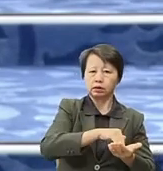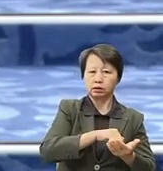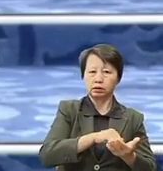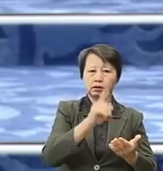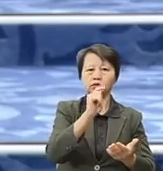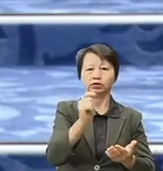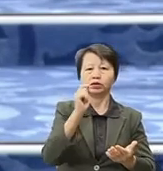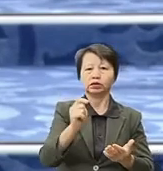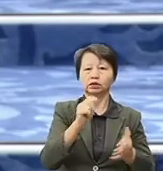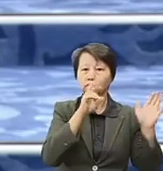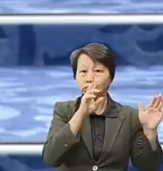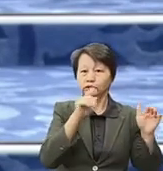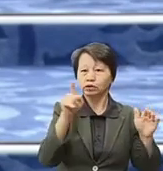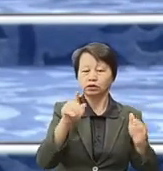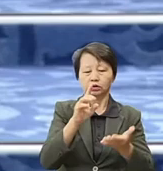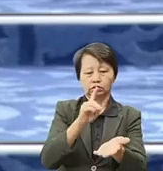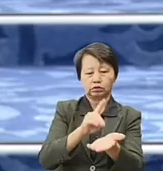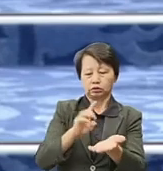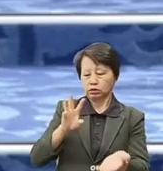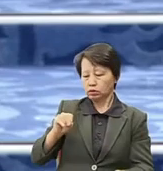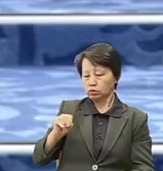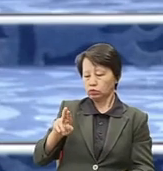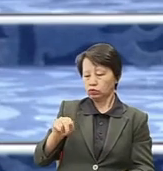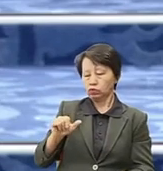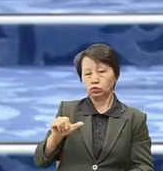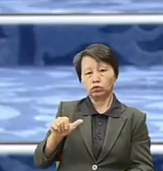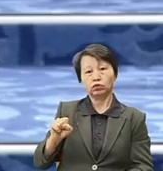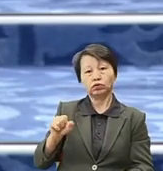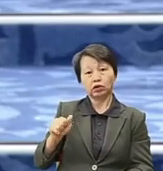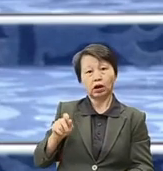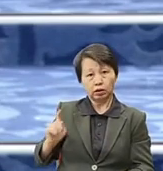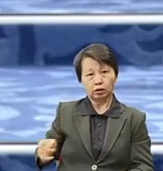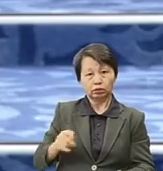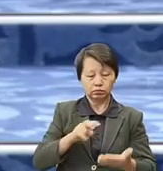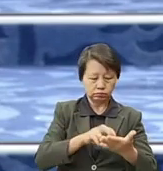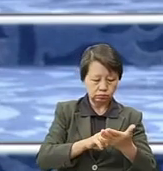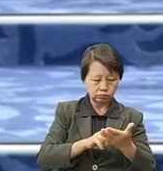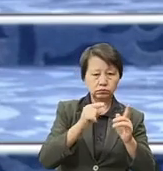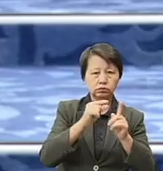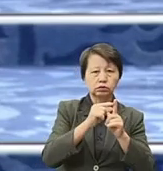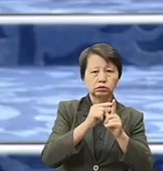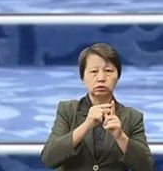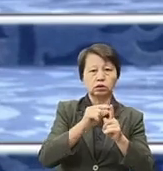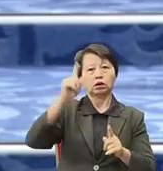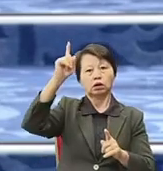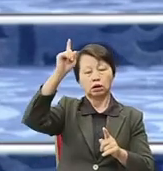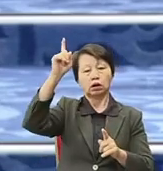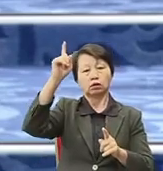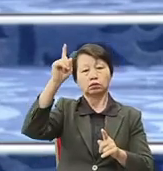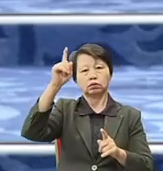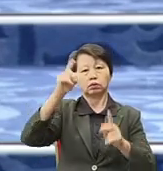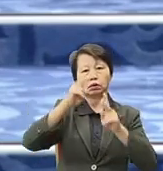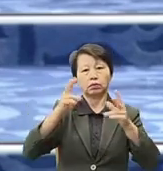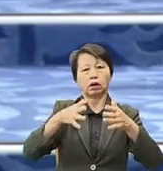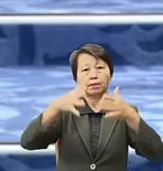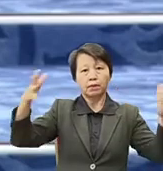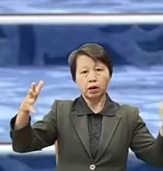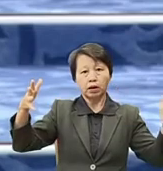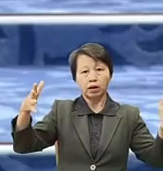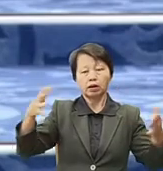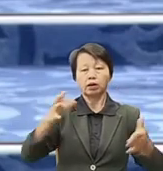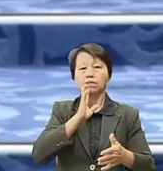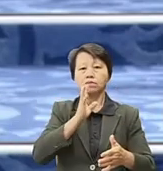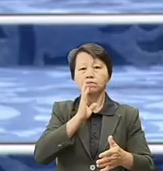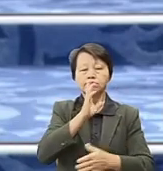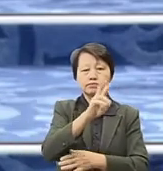beliau Dr Musa saya qu isu takbir is a known isue katanya Nurul iah dan